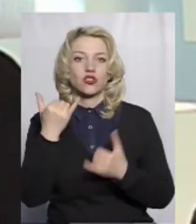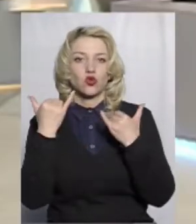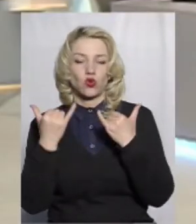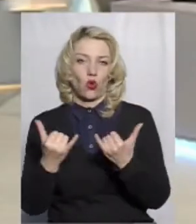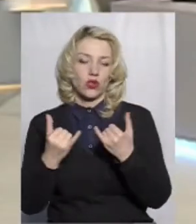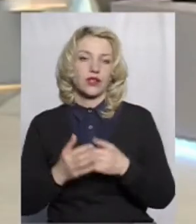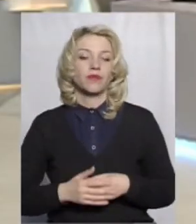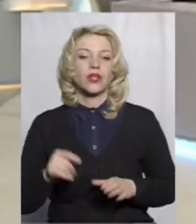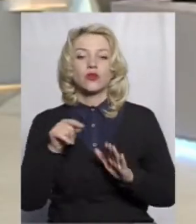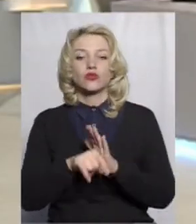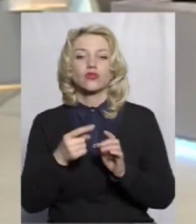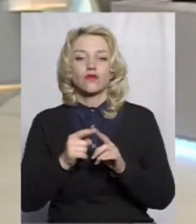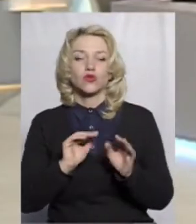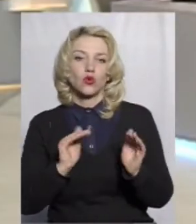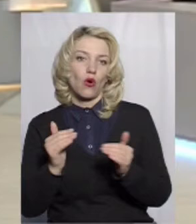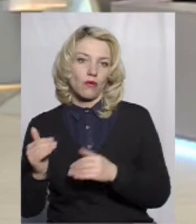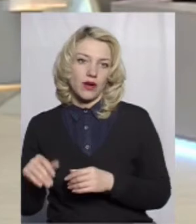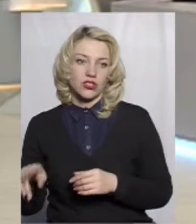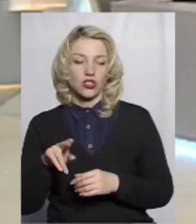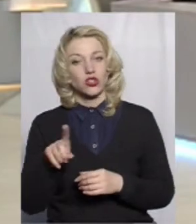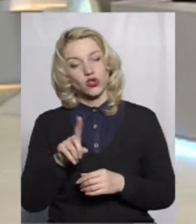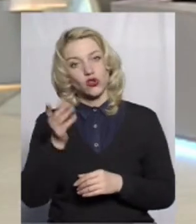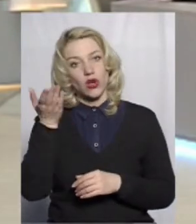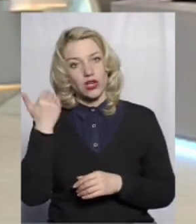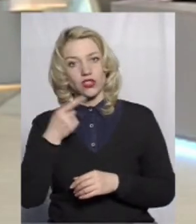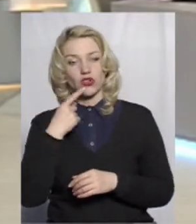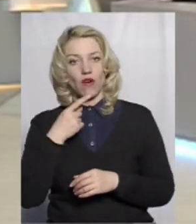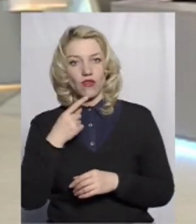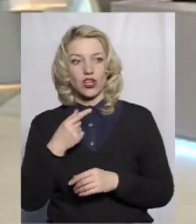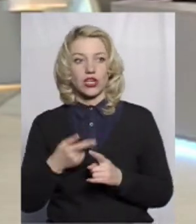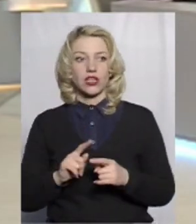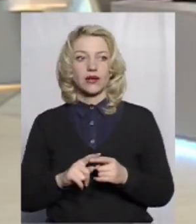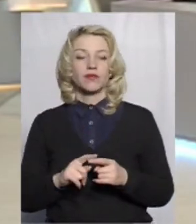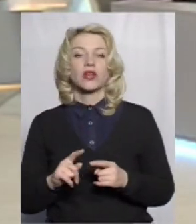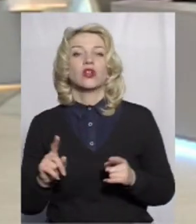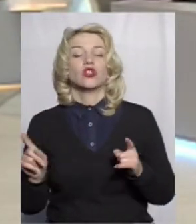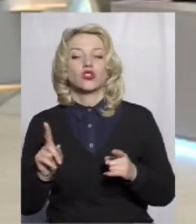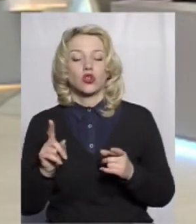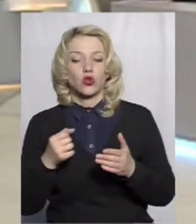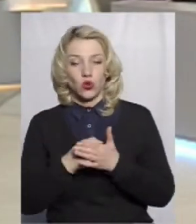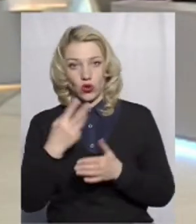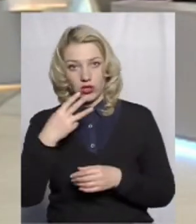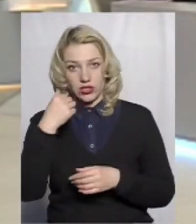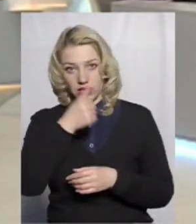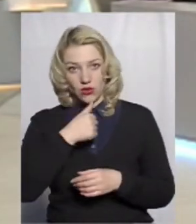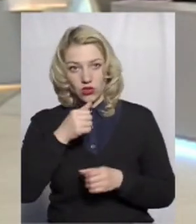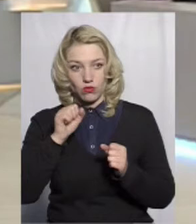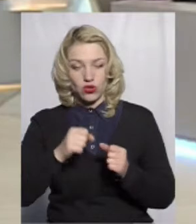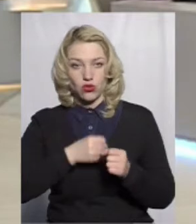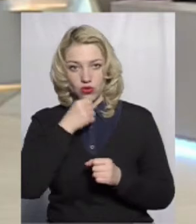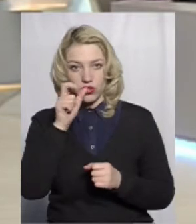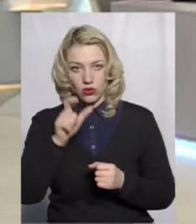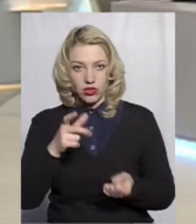А стосовно цього обмеження, що раніше говорили про те, та й зараз говорять про те, що до 30 років, так, може доросла